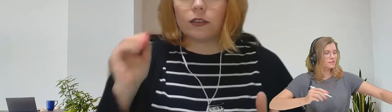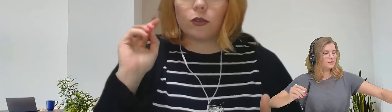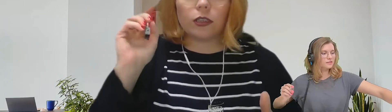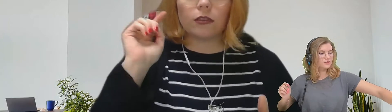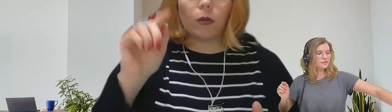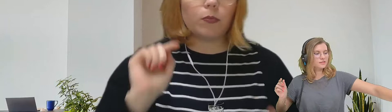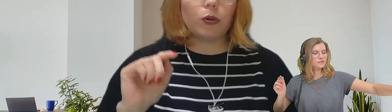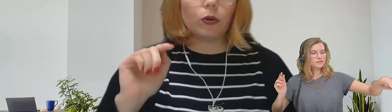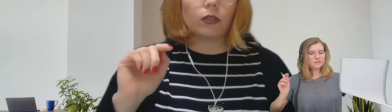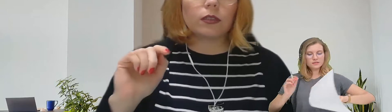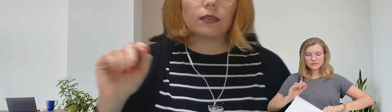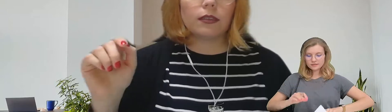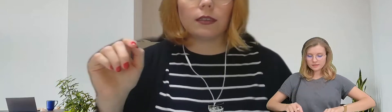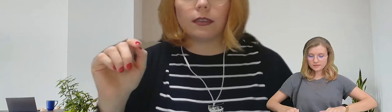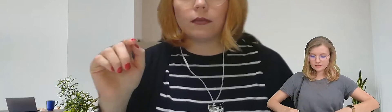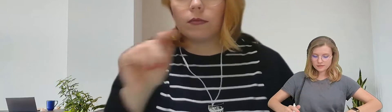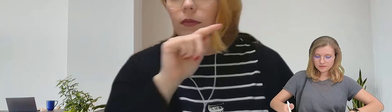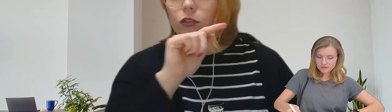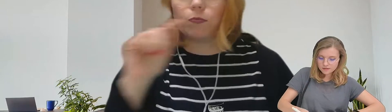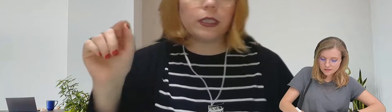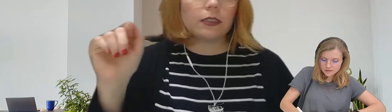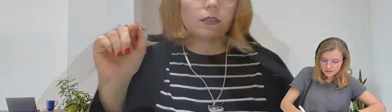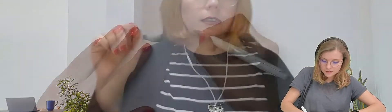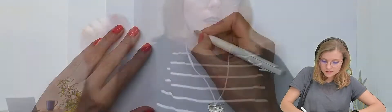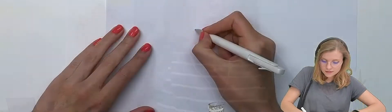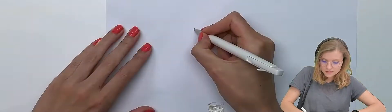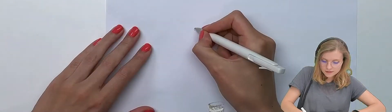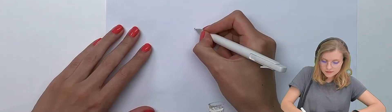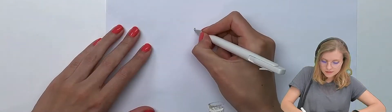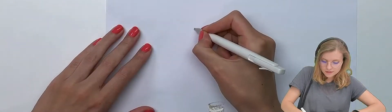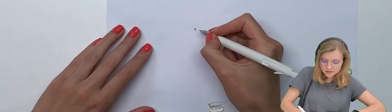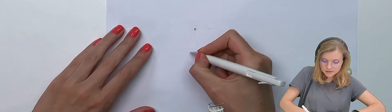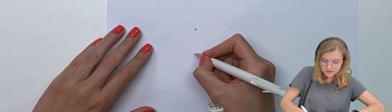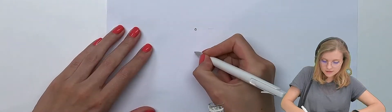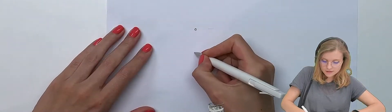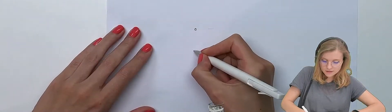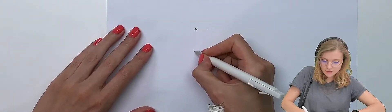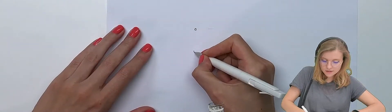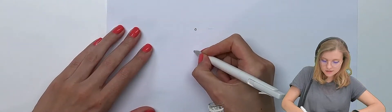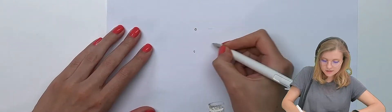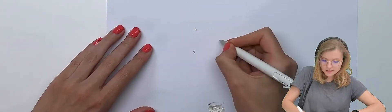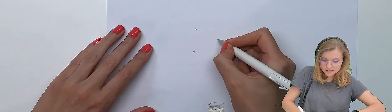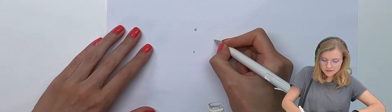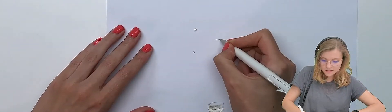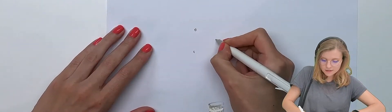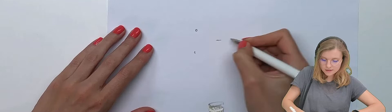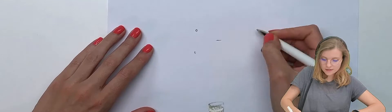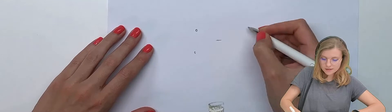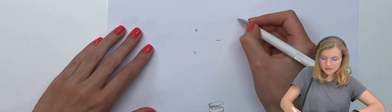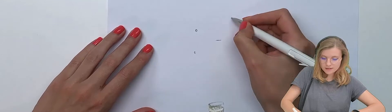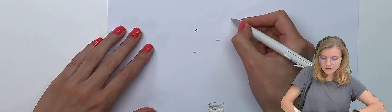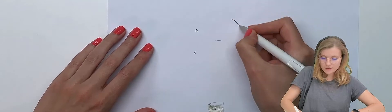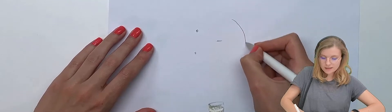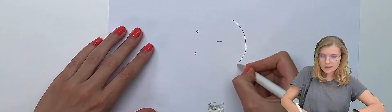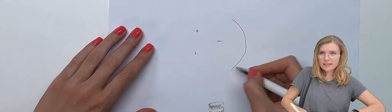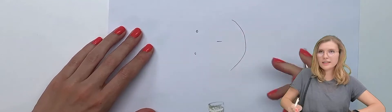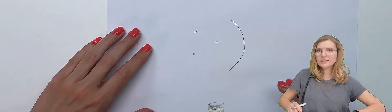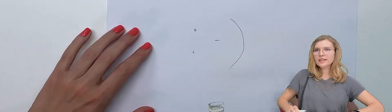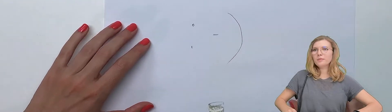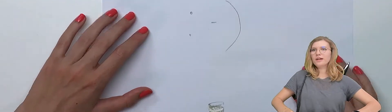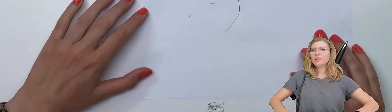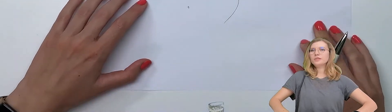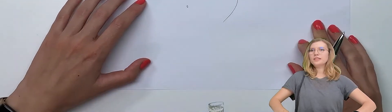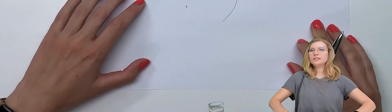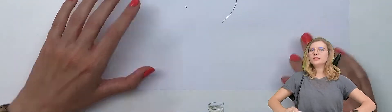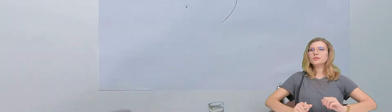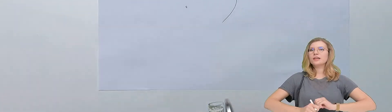Zeichen, dieses Doppelpunkt, Spiegelstrich und Klammer für ein lächelndes Gesicht. Ah ja, das